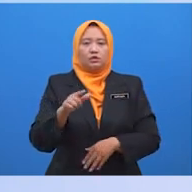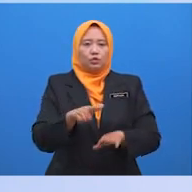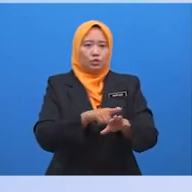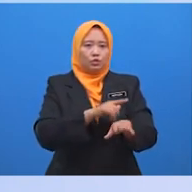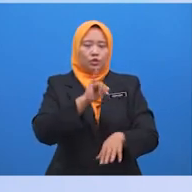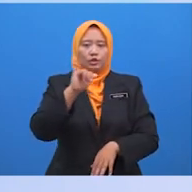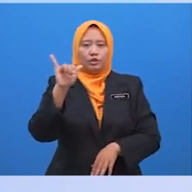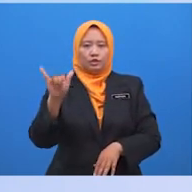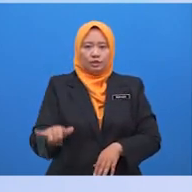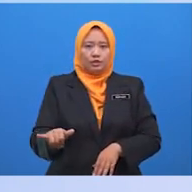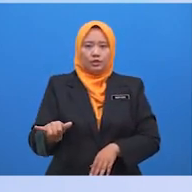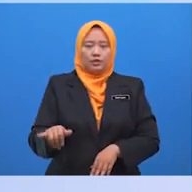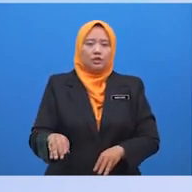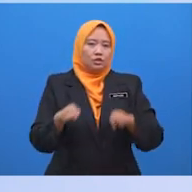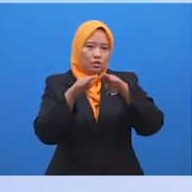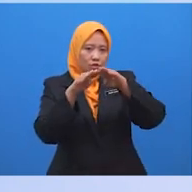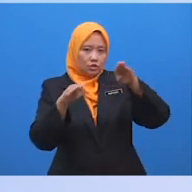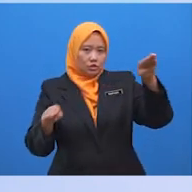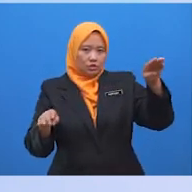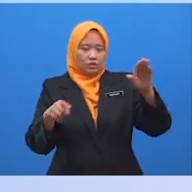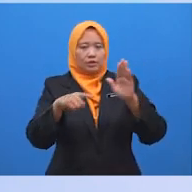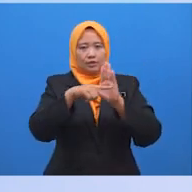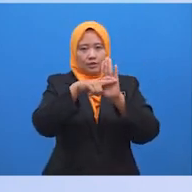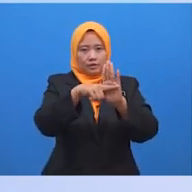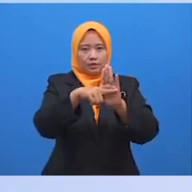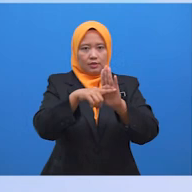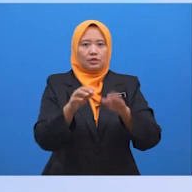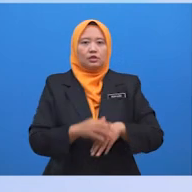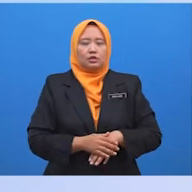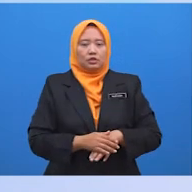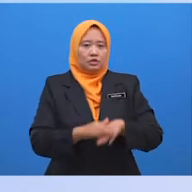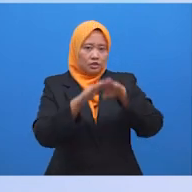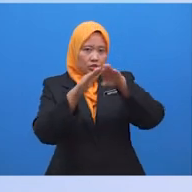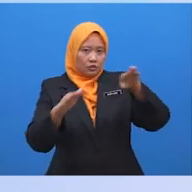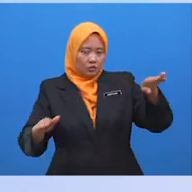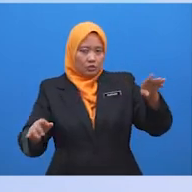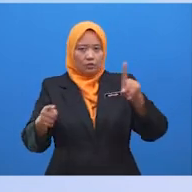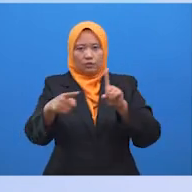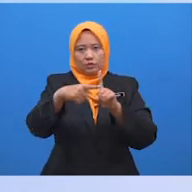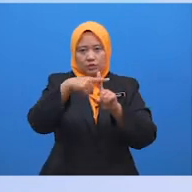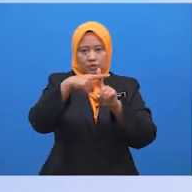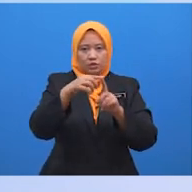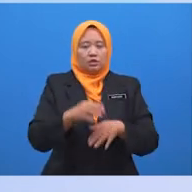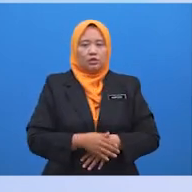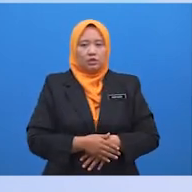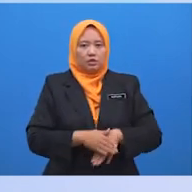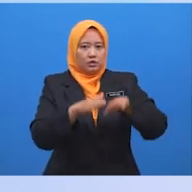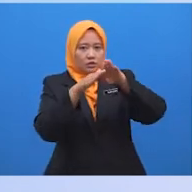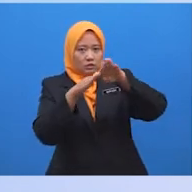negatif, B. kecerunan positif, C. kecerunan sifar dan